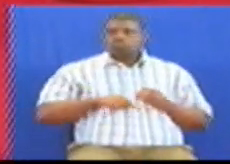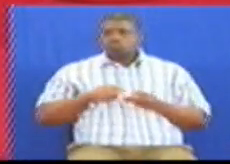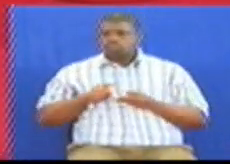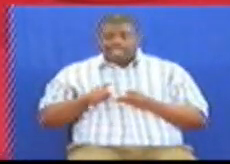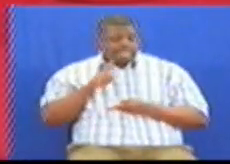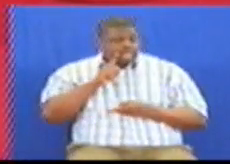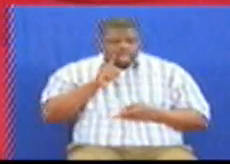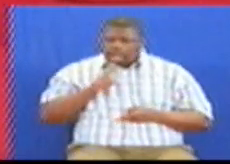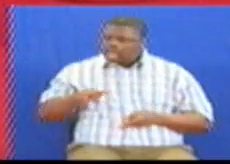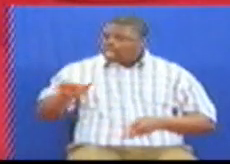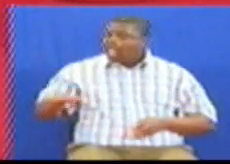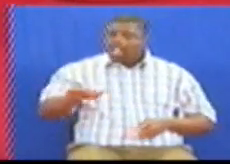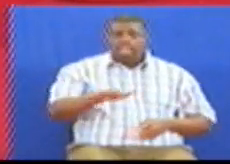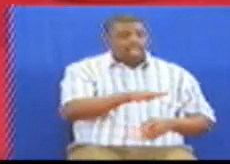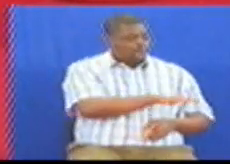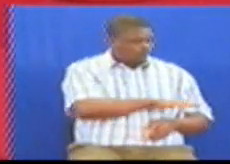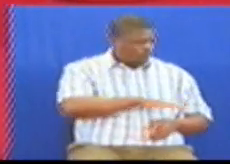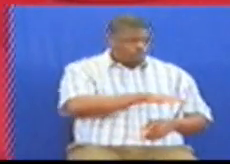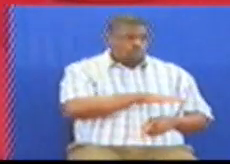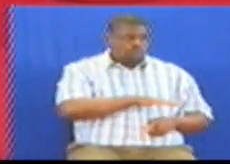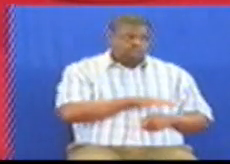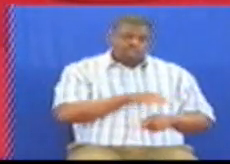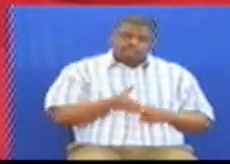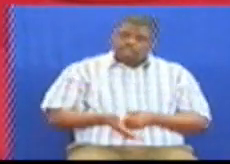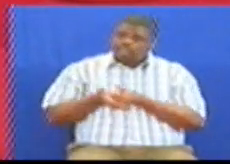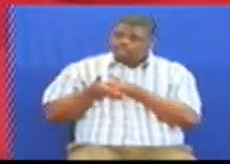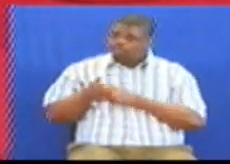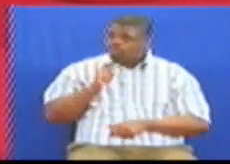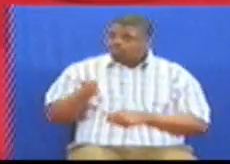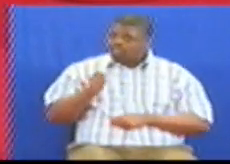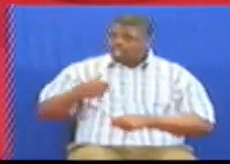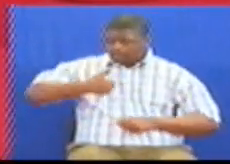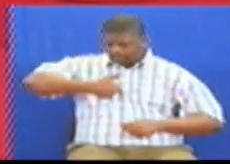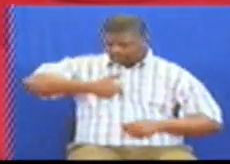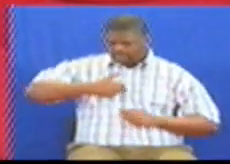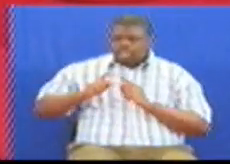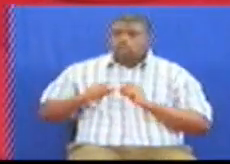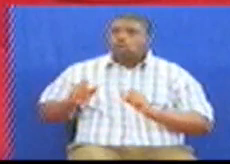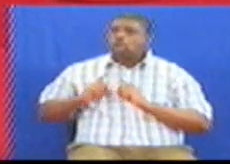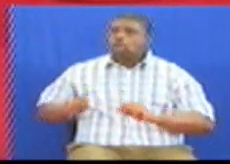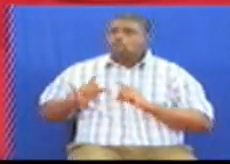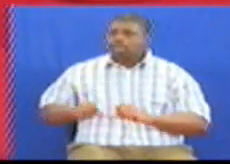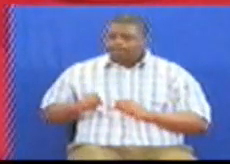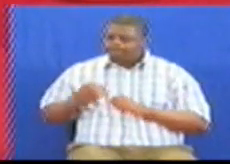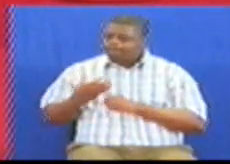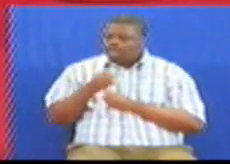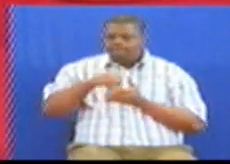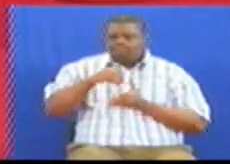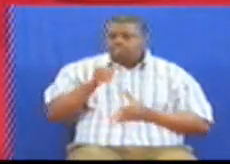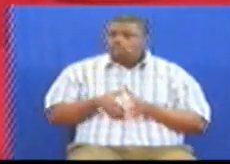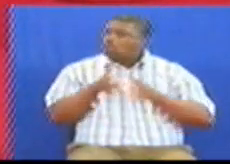kila eneo. Na mimi mheshimiwa Naibu Spika, kwangu pale Kinondoni nimenufaika mkubwa mkubwa